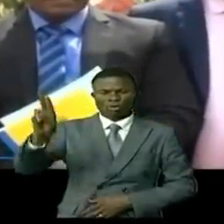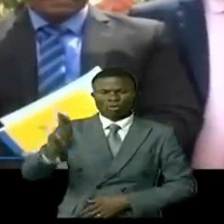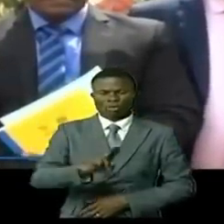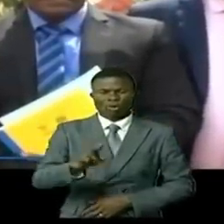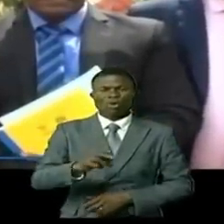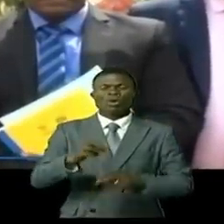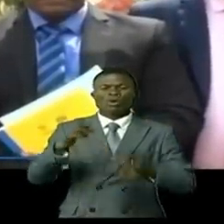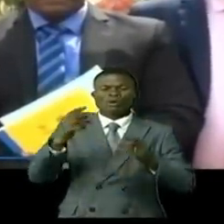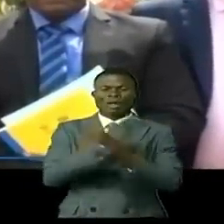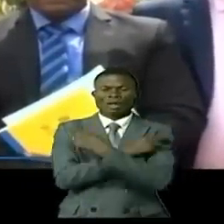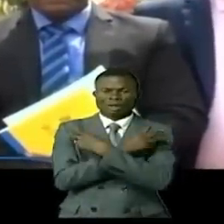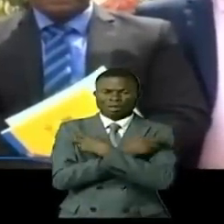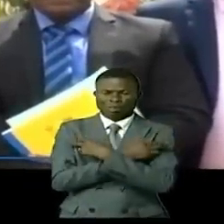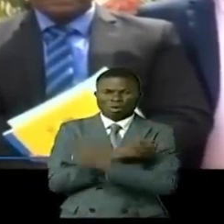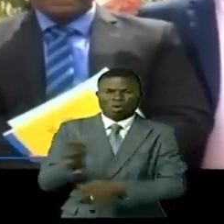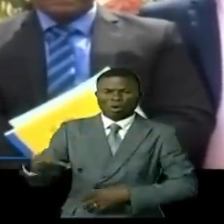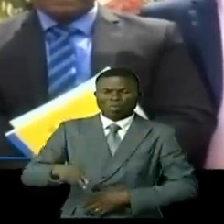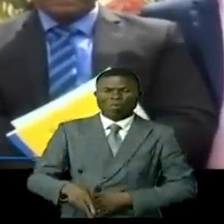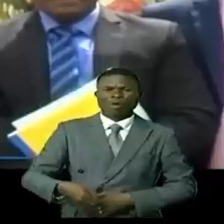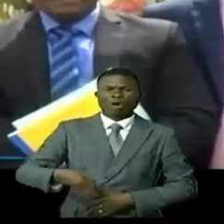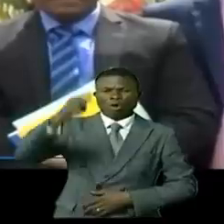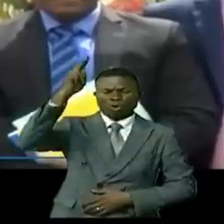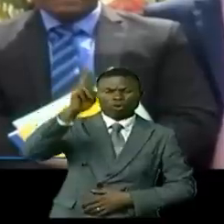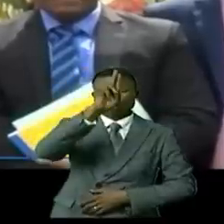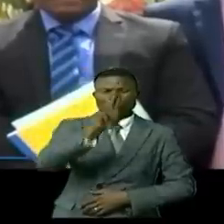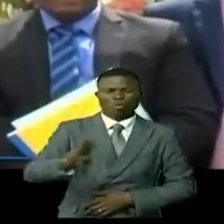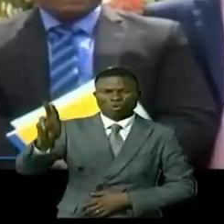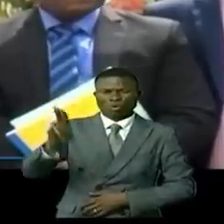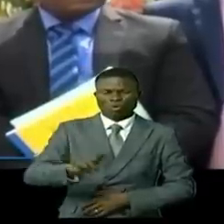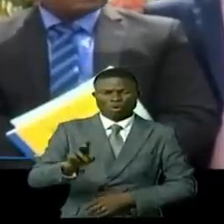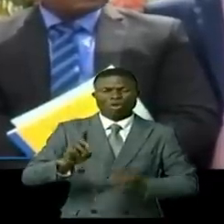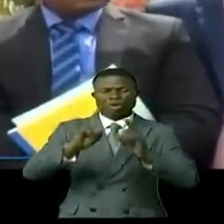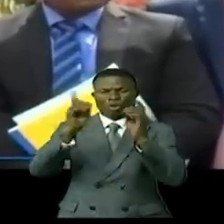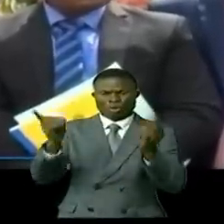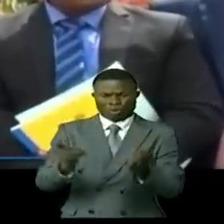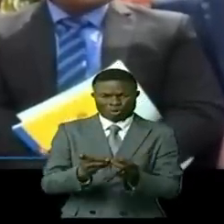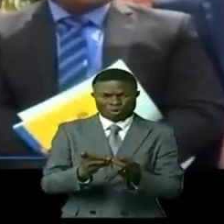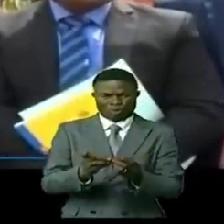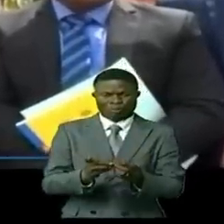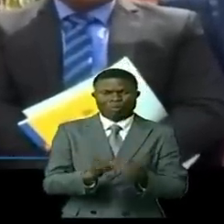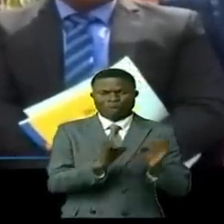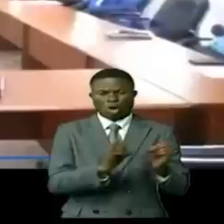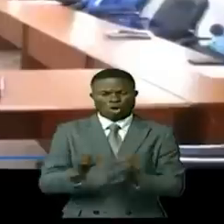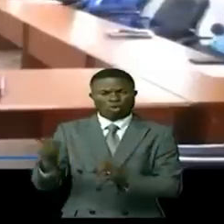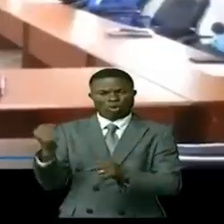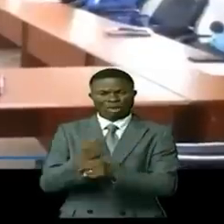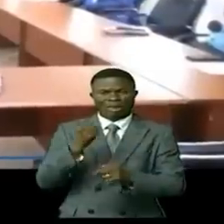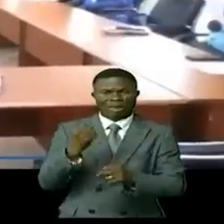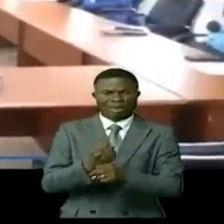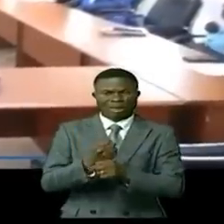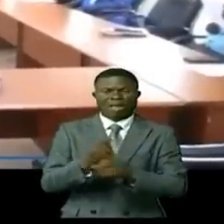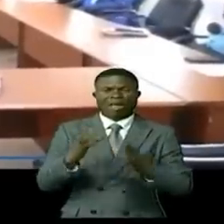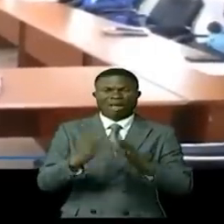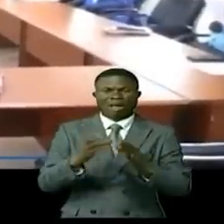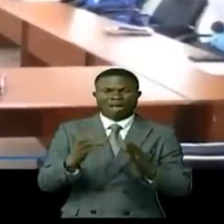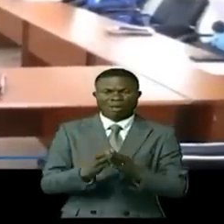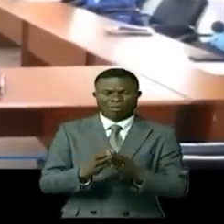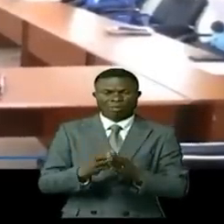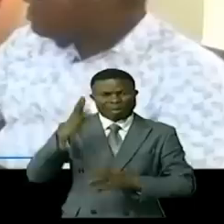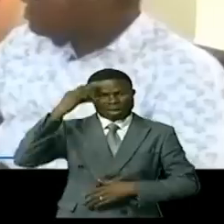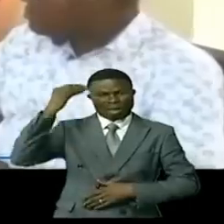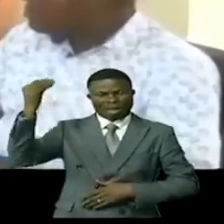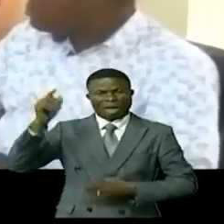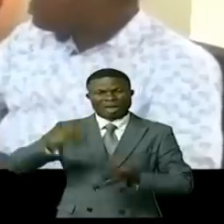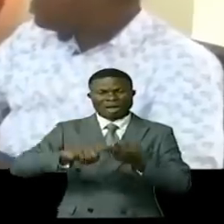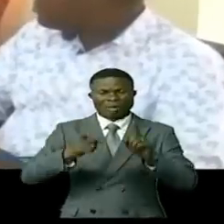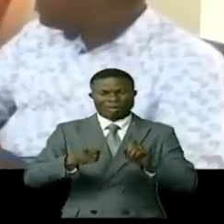Haut-Ouélé, la délégation haute a successivement tenu des séances de travail avec leurs estimés collègues